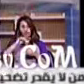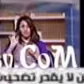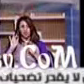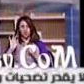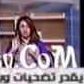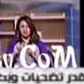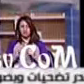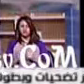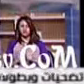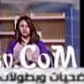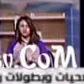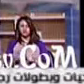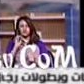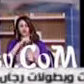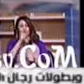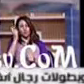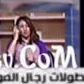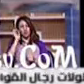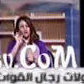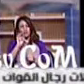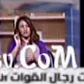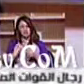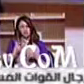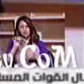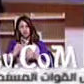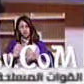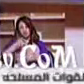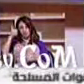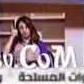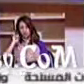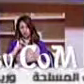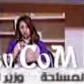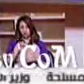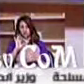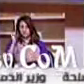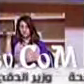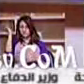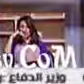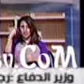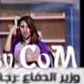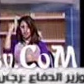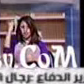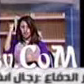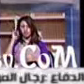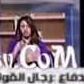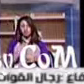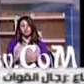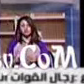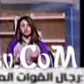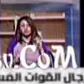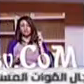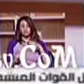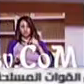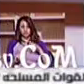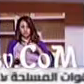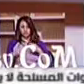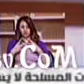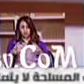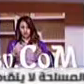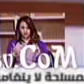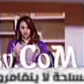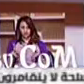ايه مشكلاتها ويقدر يتدارك المكلات وحلها طبعا دي مساله مهمه طبعا ياي النهارده افتتحت